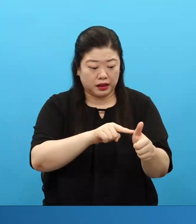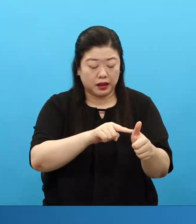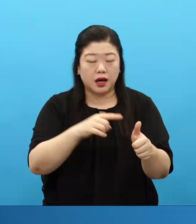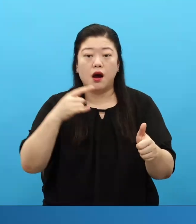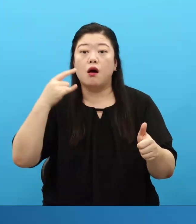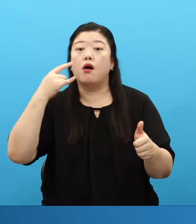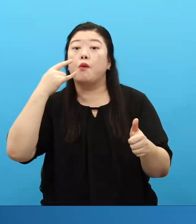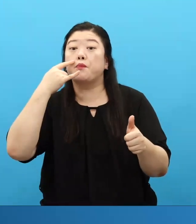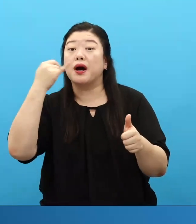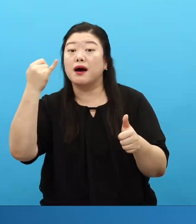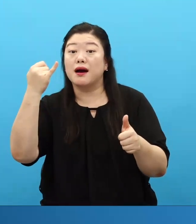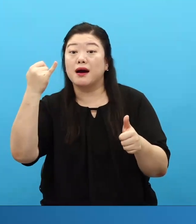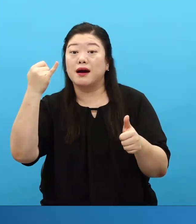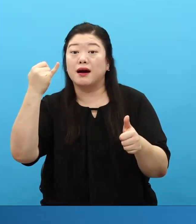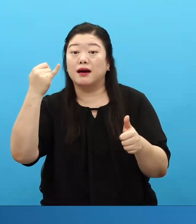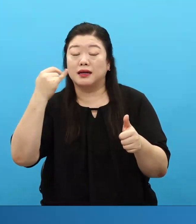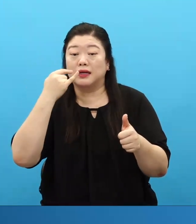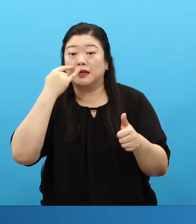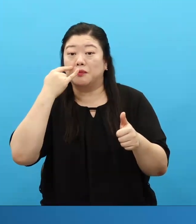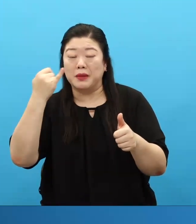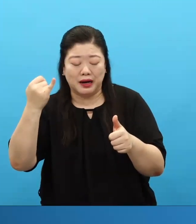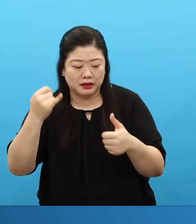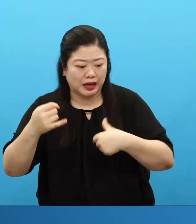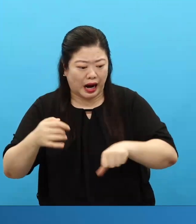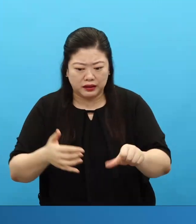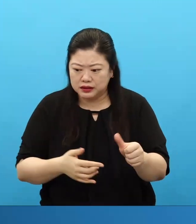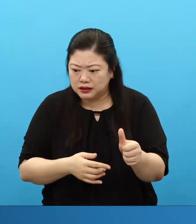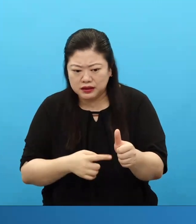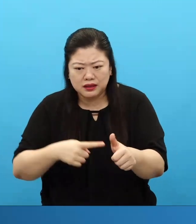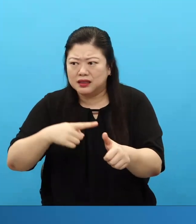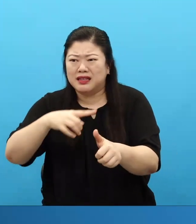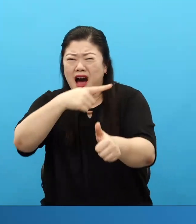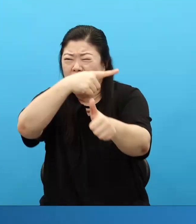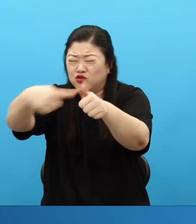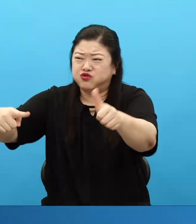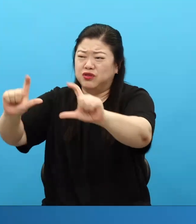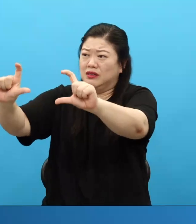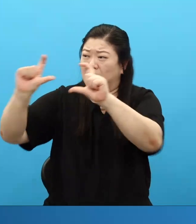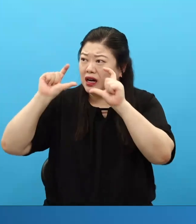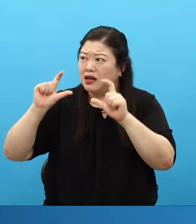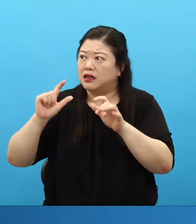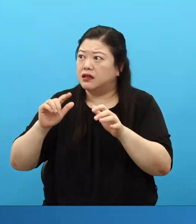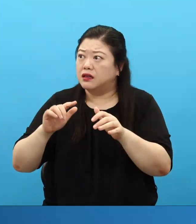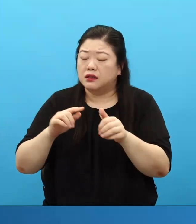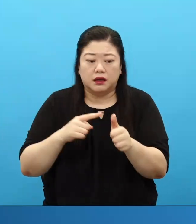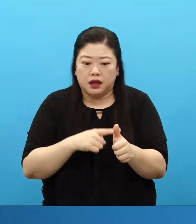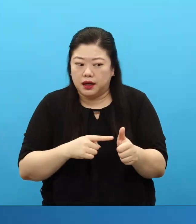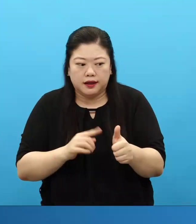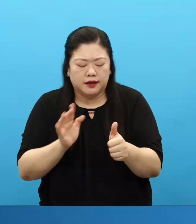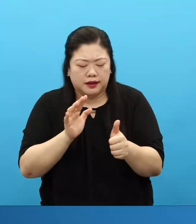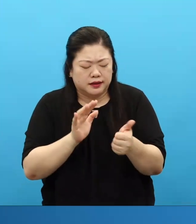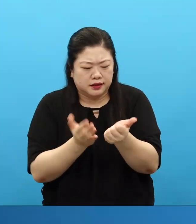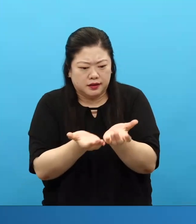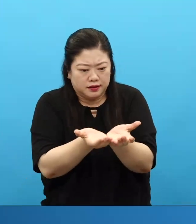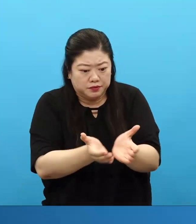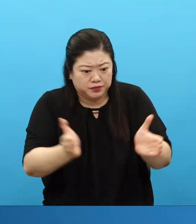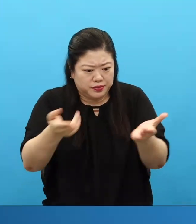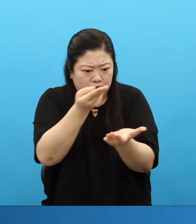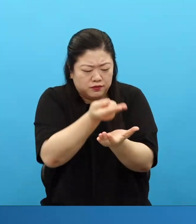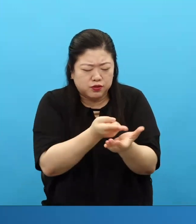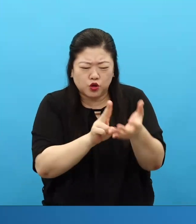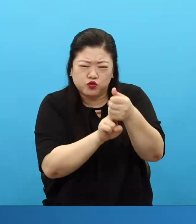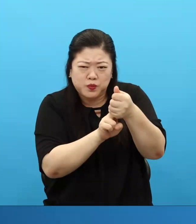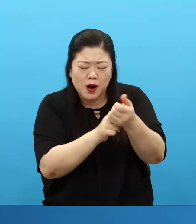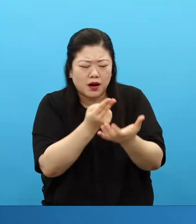숨기고 이 양자로 보내기로 했습니다. that Moses' mother hid Moses and then sent him as an 어떤 adopted 일이 child. 벌어졌어요? And what 그 happened? 얘기예요. That's what it is.